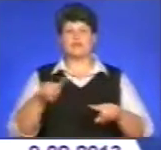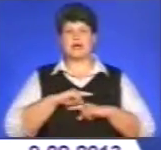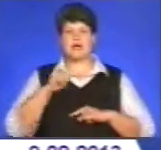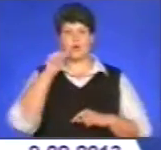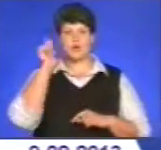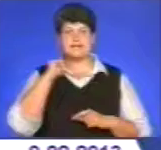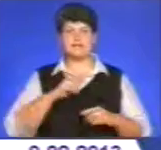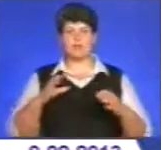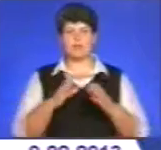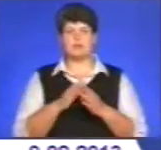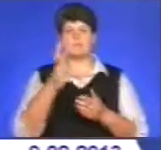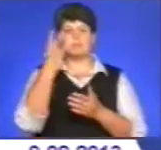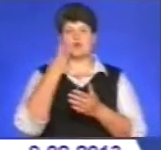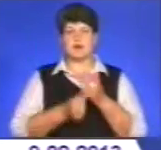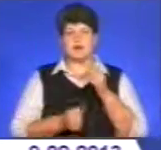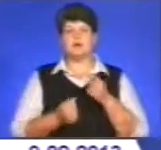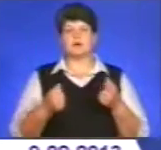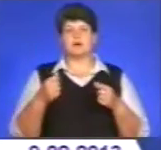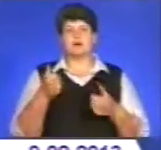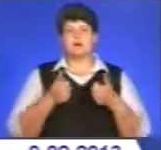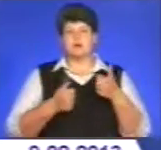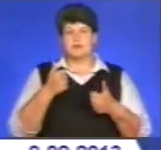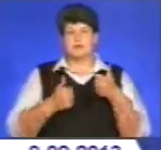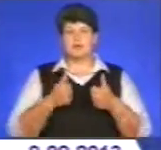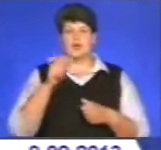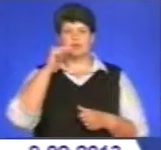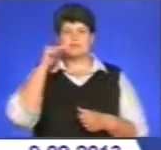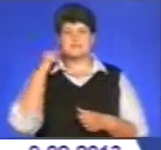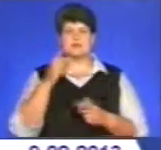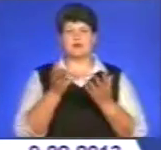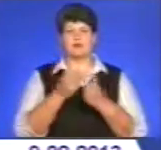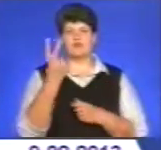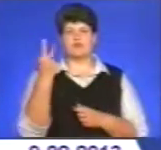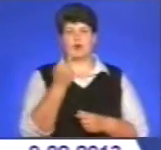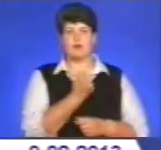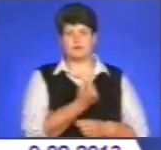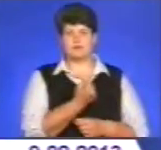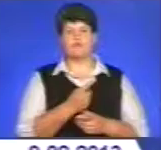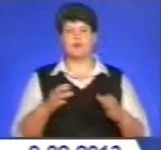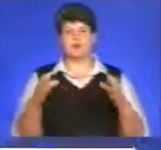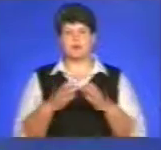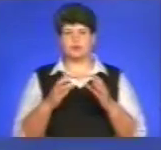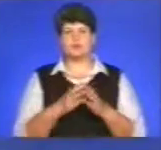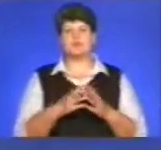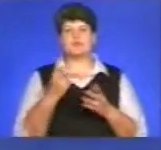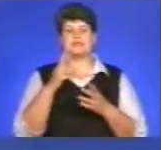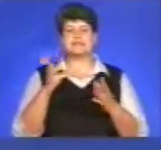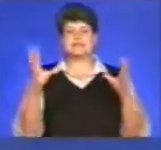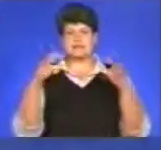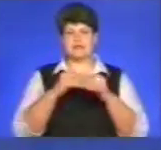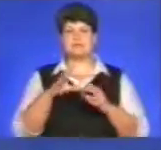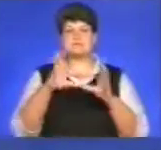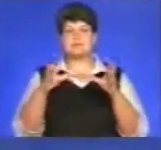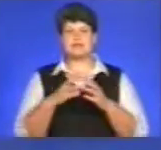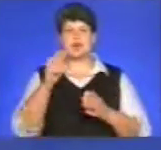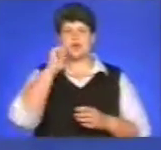команда поступилася суперникам з Росії з рахунком 2-1. Загалом у медальному заліку Дефлімпіади у Софії збірна